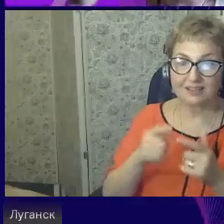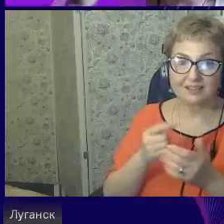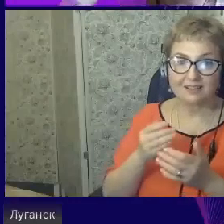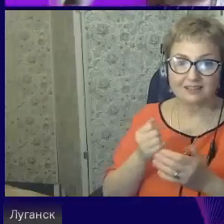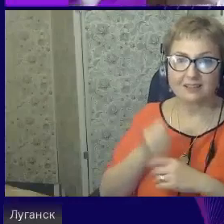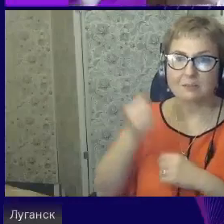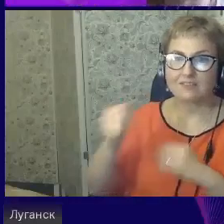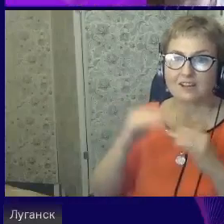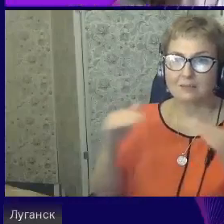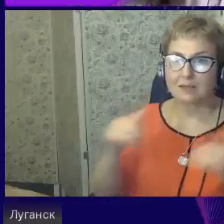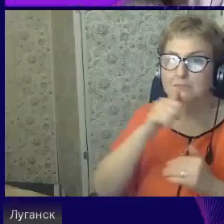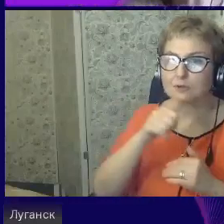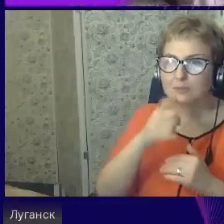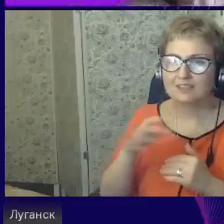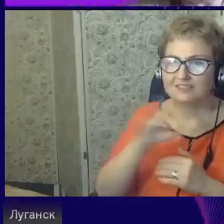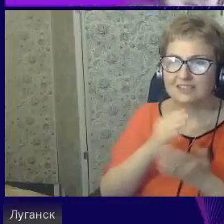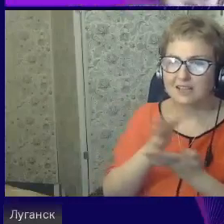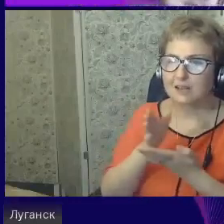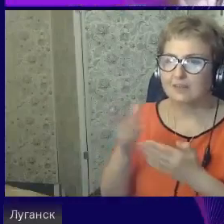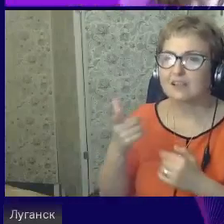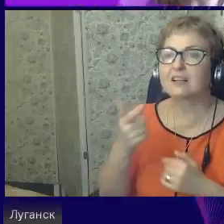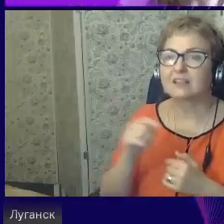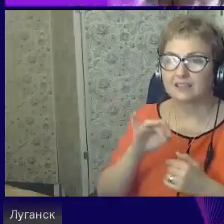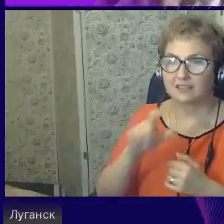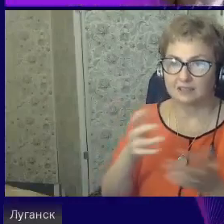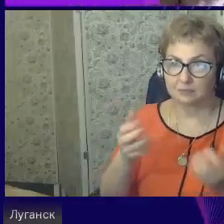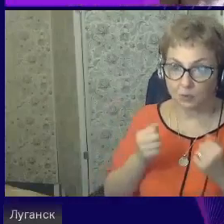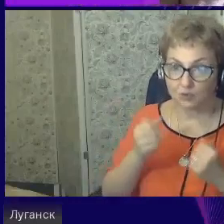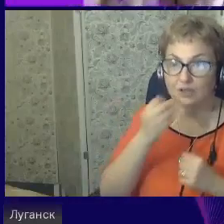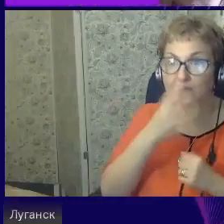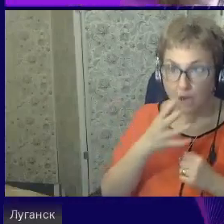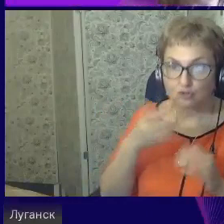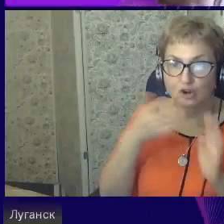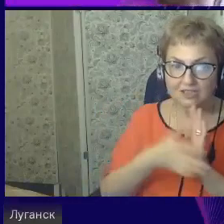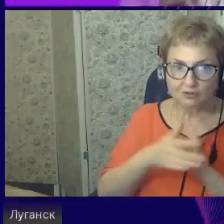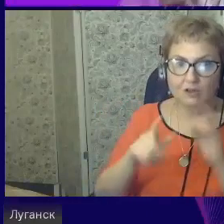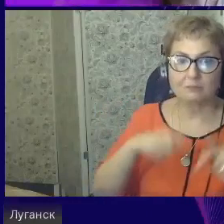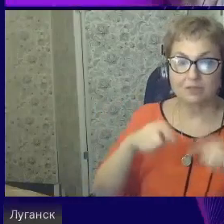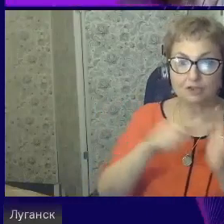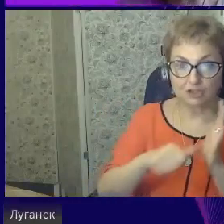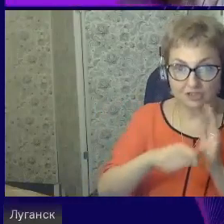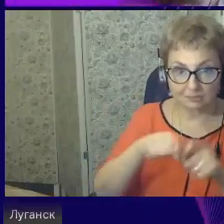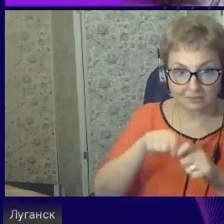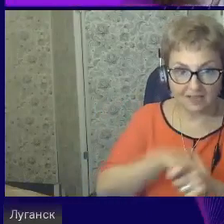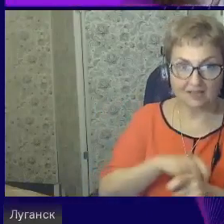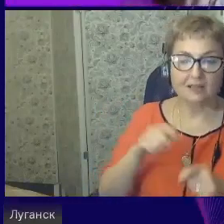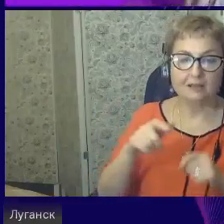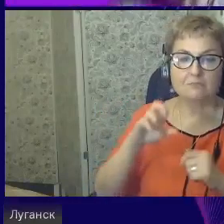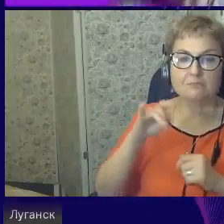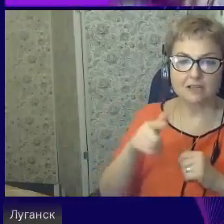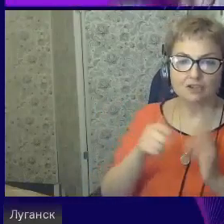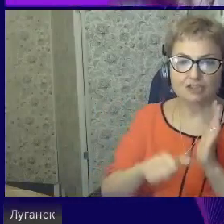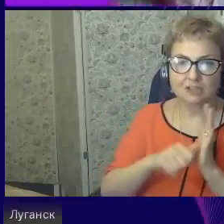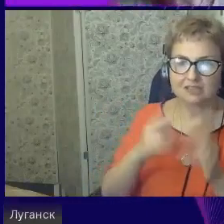как бы пробовать все направления, где их только берут. Итак, хорошо освоили бег 60 метров, бег 60 метров с барьерами. Вот,